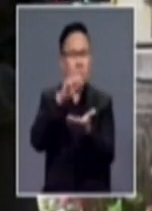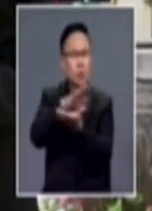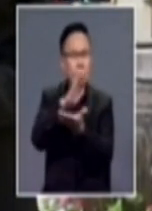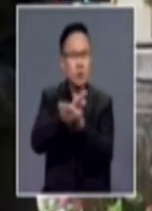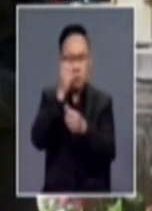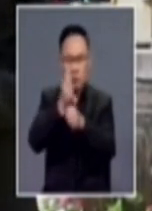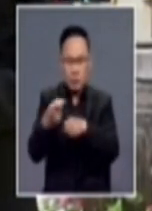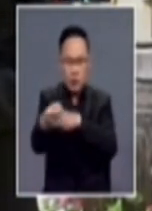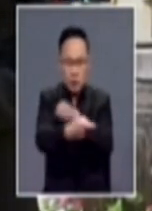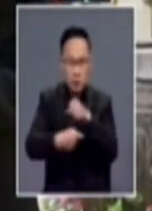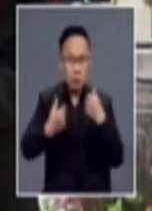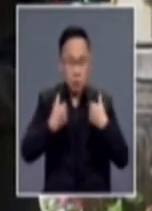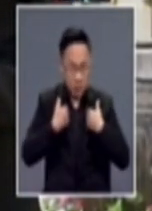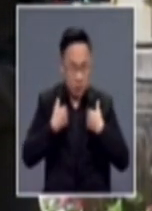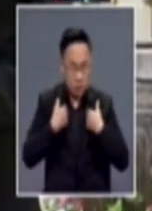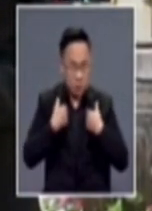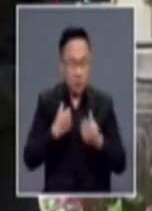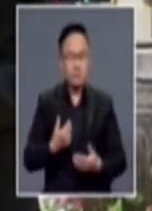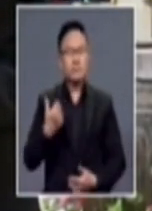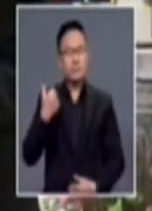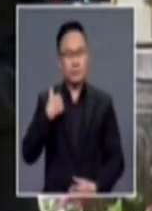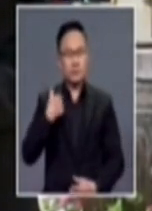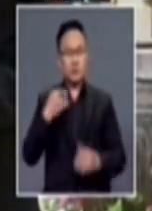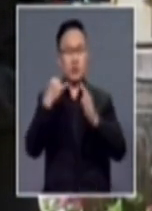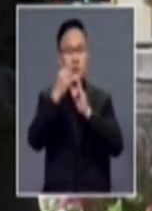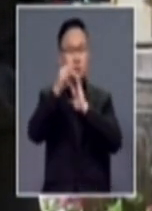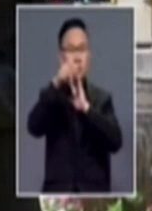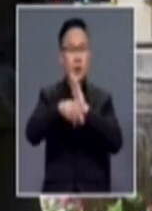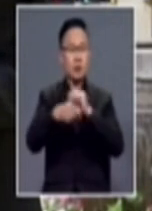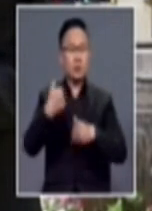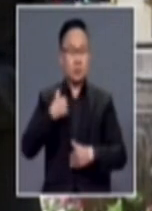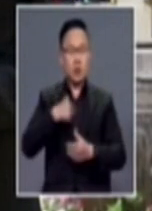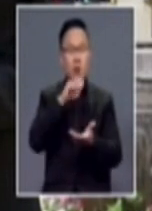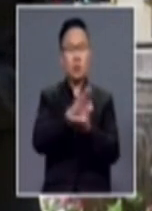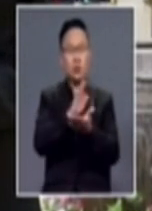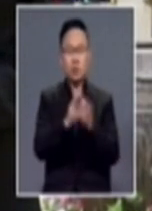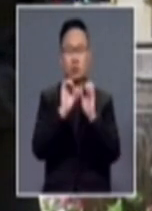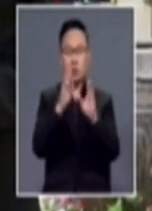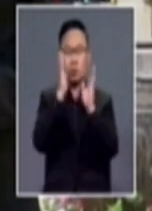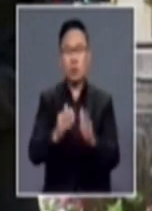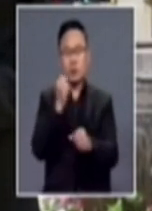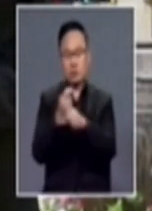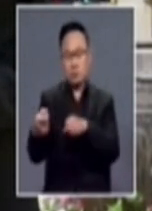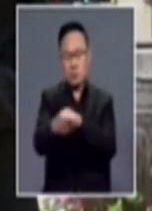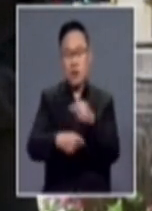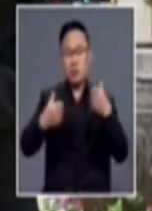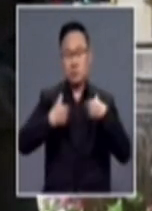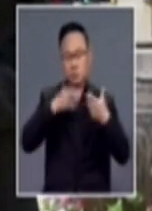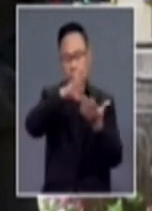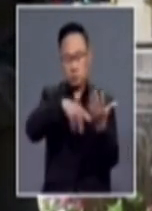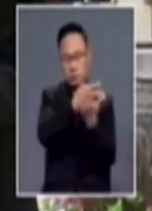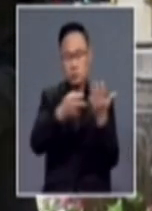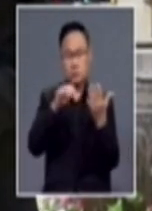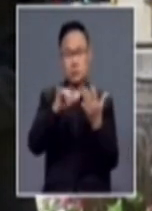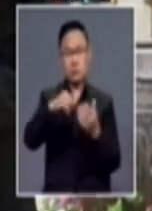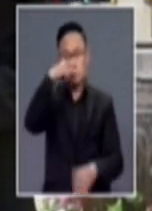นาอย่างนี้เป็นยังไงบ้างคะ อันนั้นเป็นความสำเร็จของจังหวัดสุพรรณบุรีอย่างหนึ่งที่ เราได้ยกเอายุทธศาสตร์ของประเท